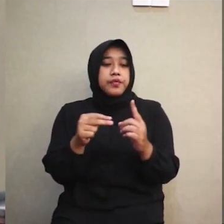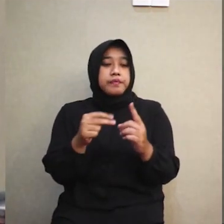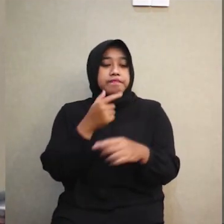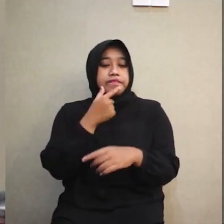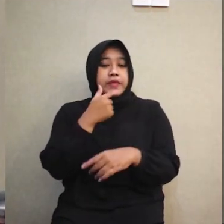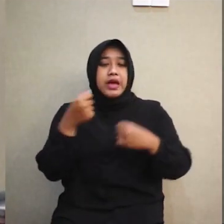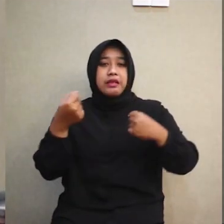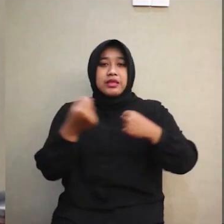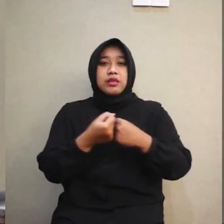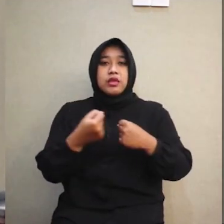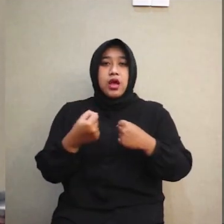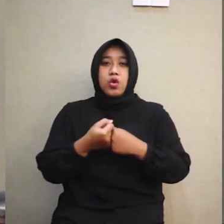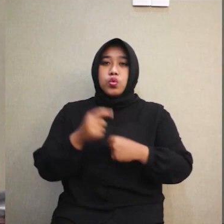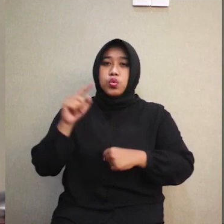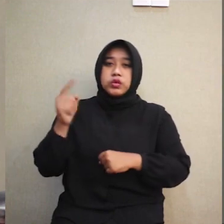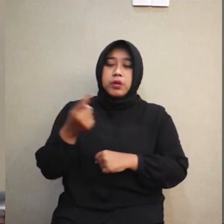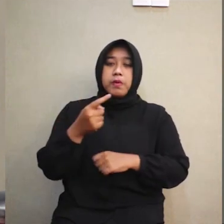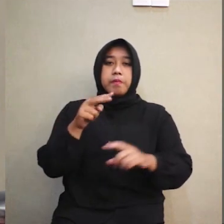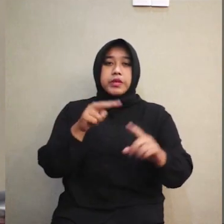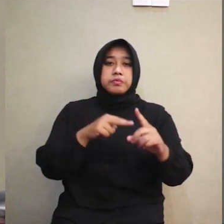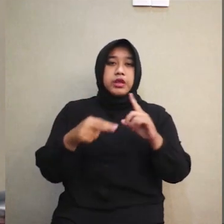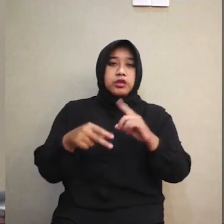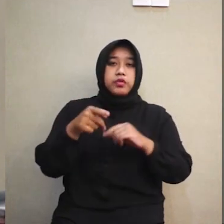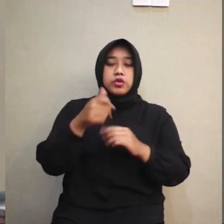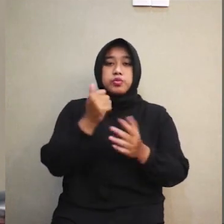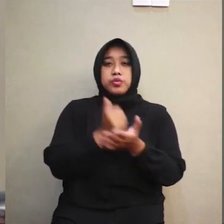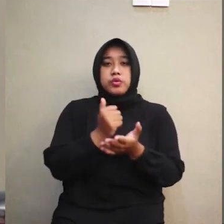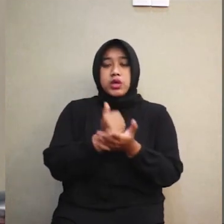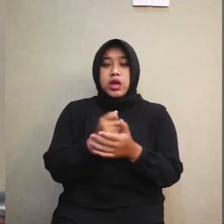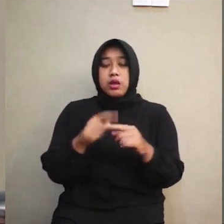tantangan utama dalam membangun perspektif tersebut nah tapi